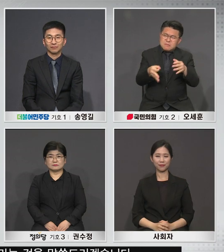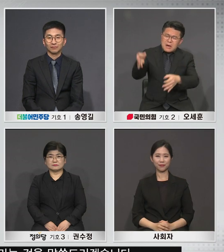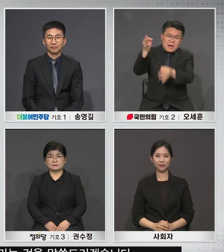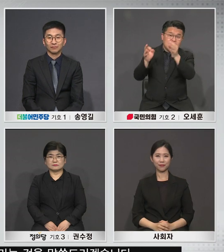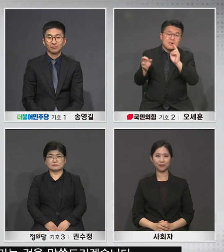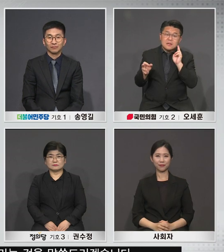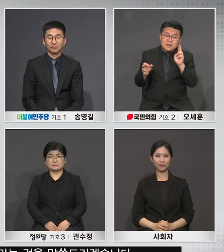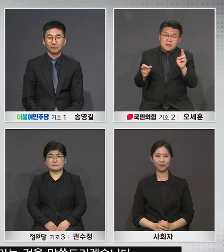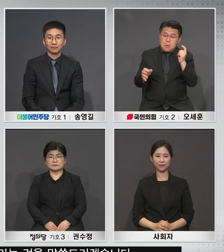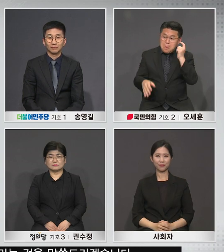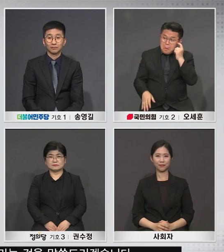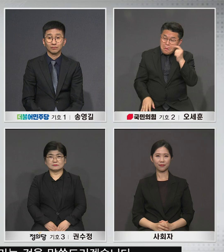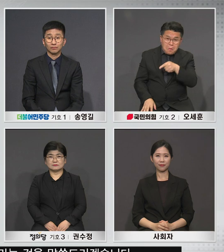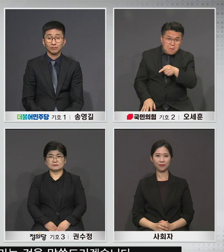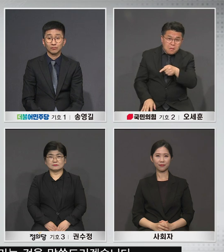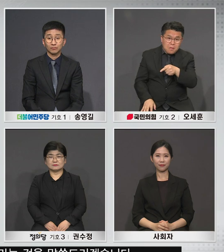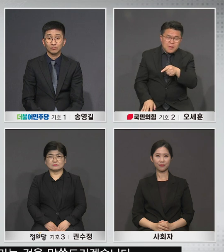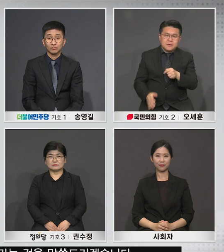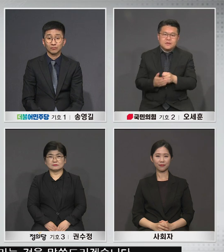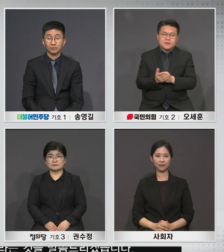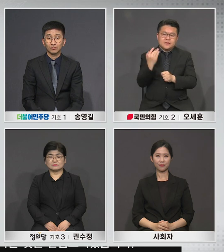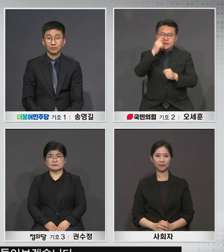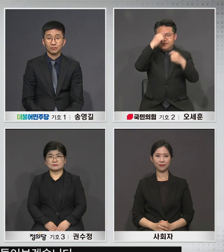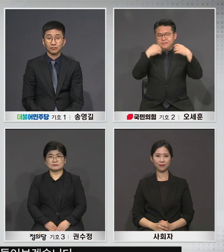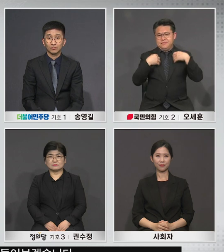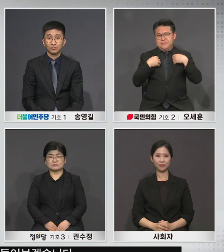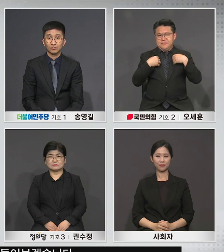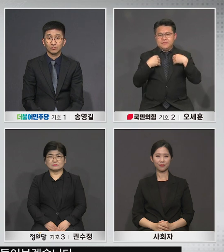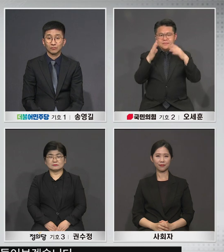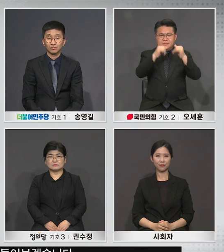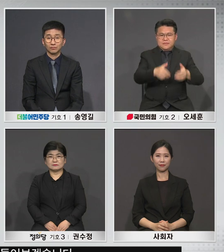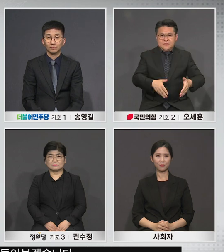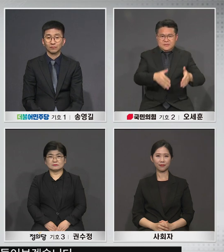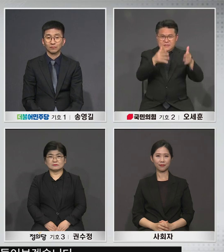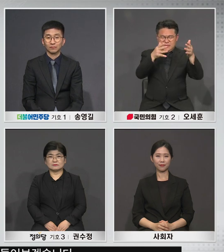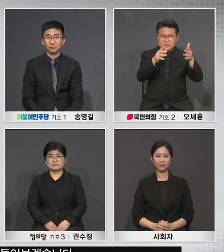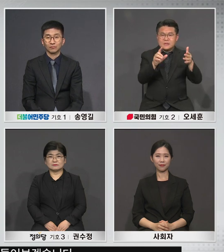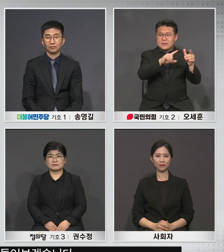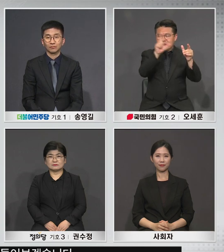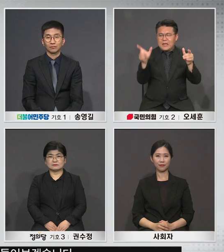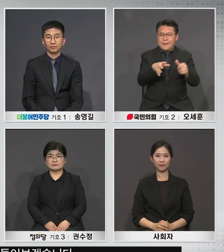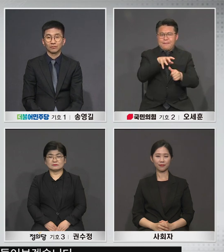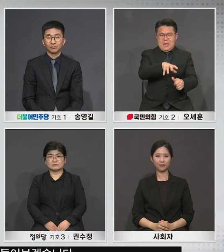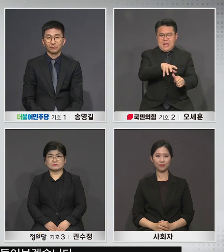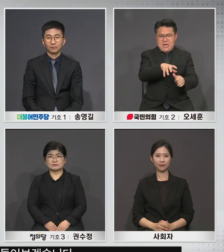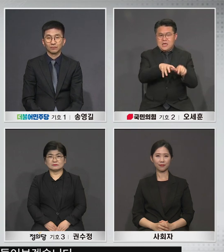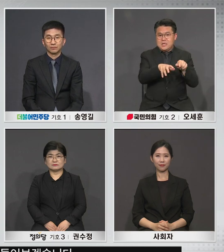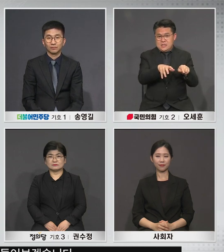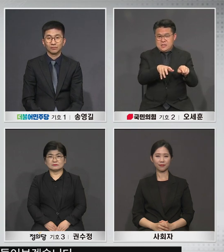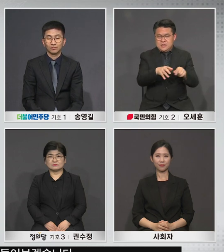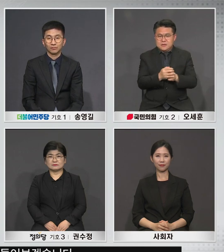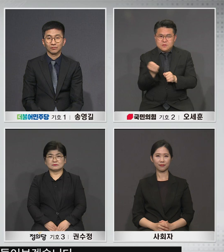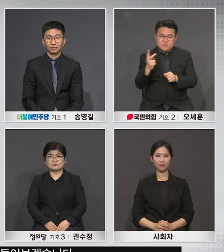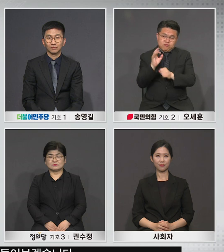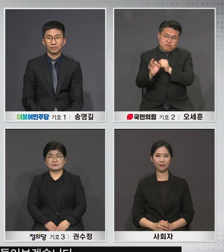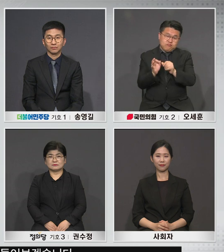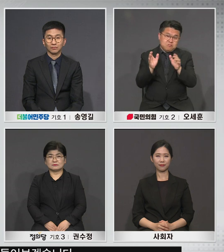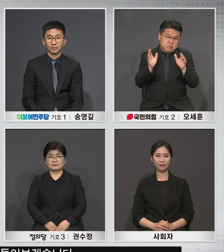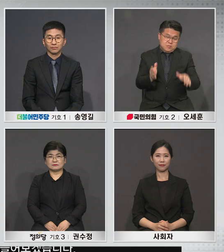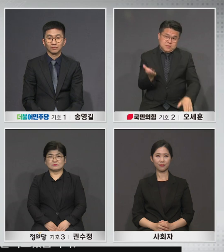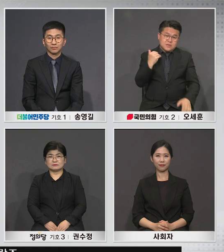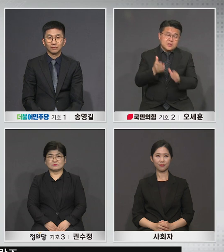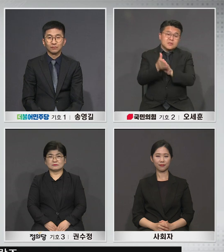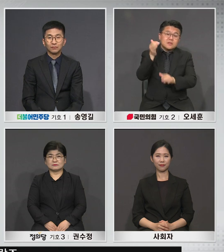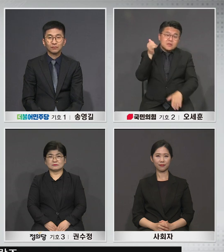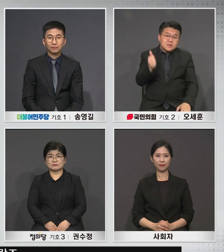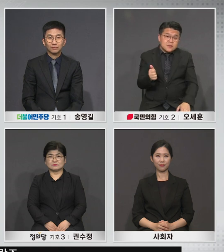단순화하자면 전 정권에서 재건축, 재개발을 억제했기 때문입니다. 또 지난 10년 동안 전임 시장께서